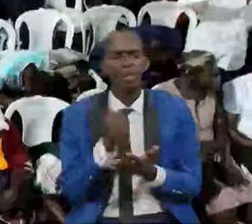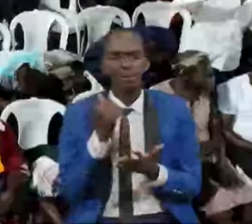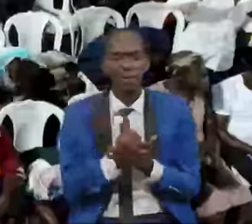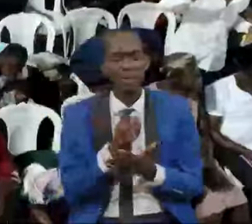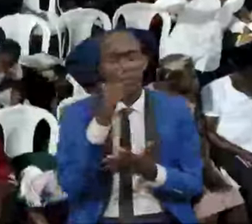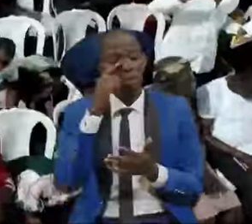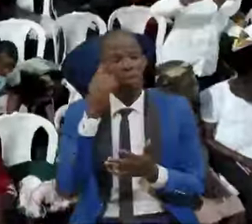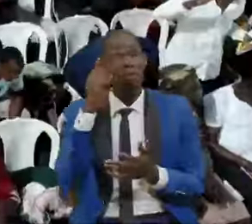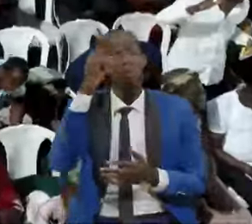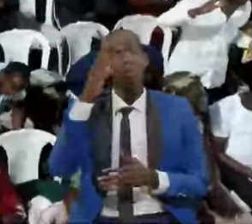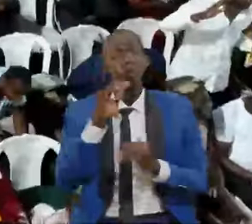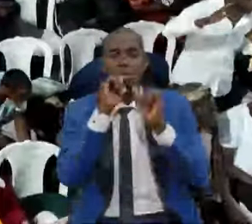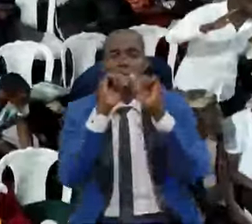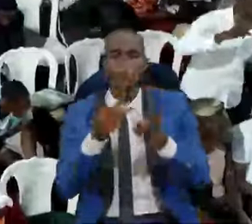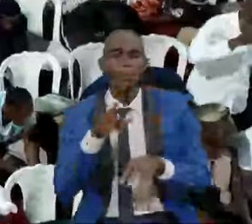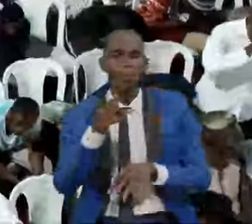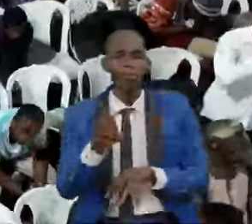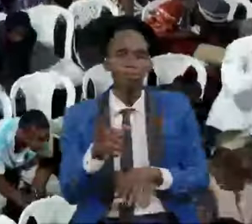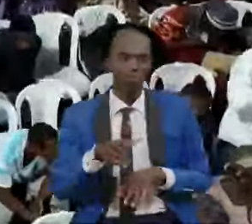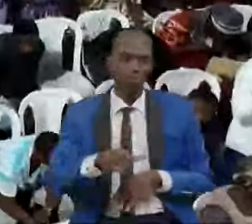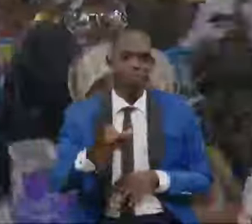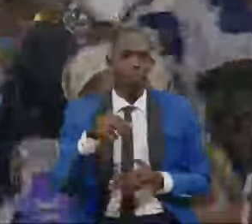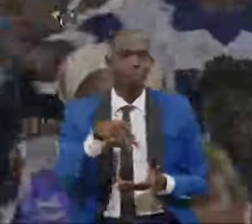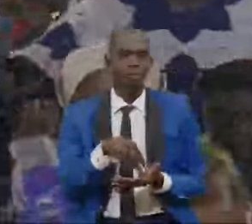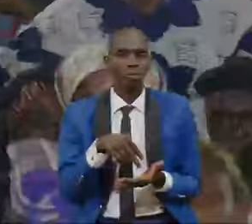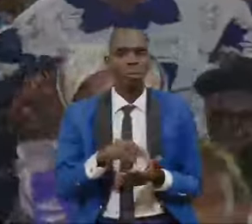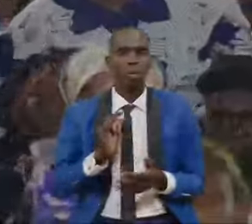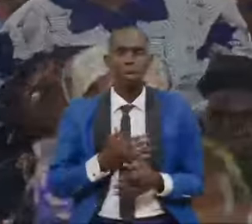Amen. Que Dieu vous bénisse toujours debout. Nos conseillers sont là.